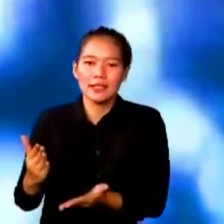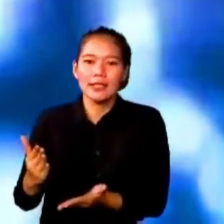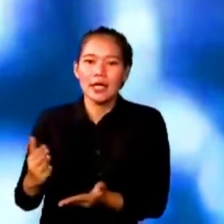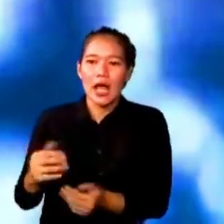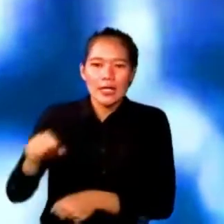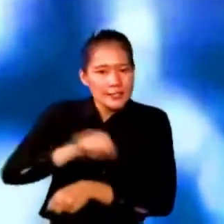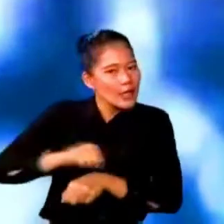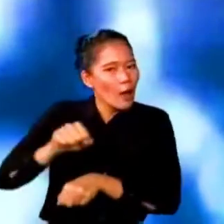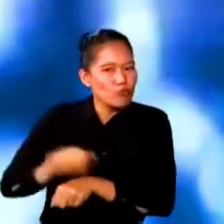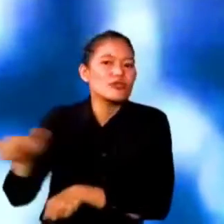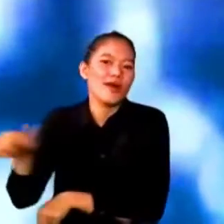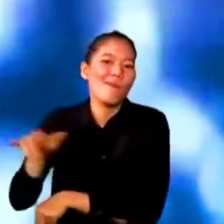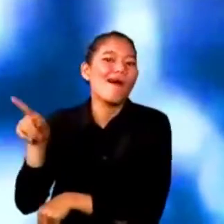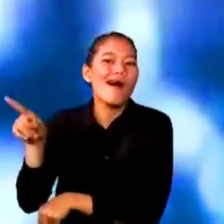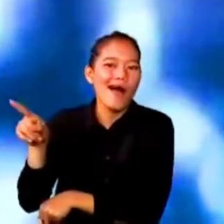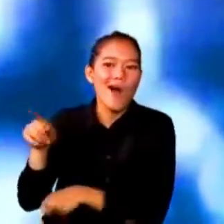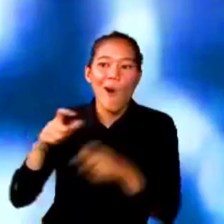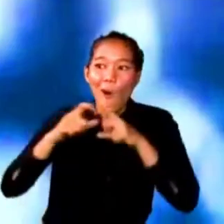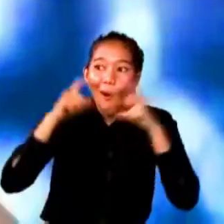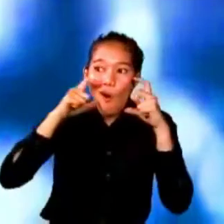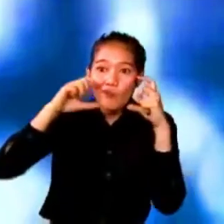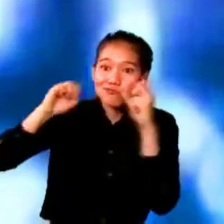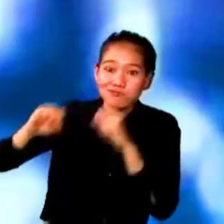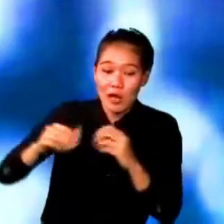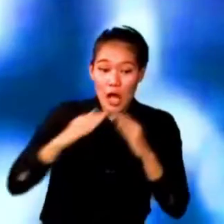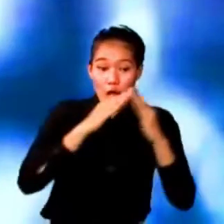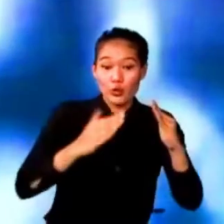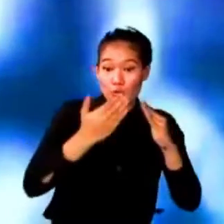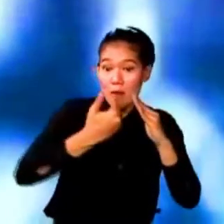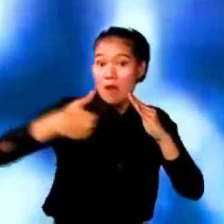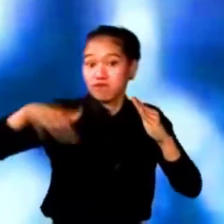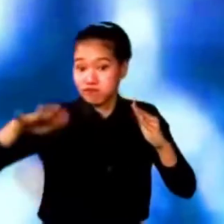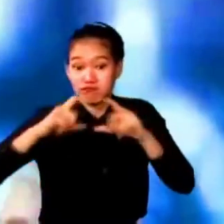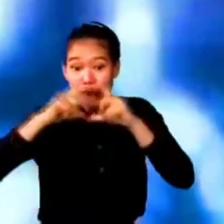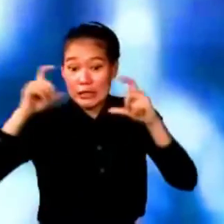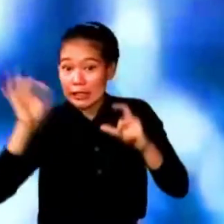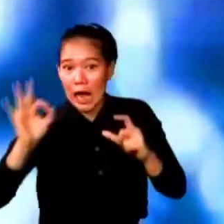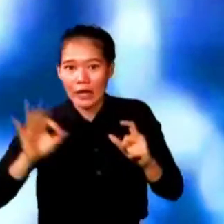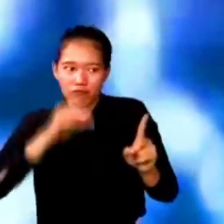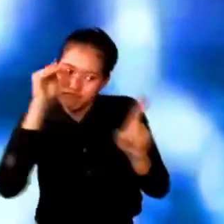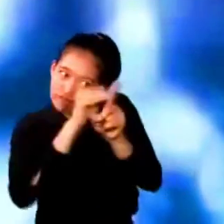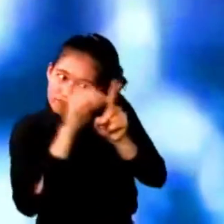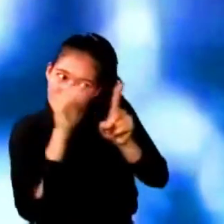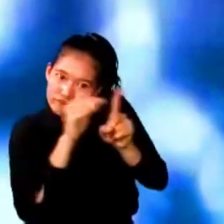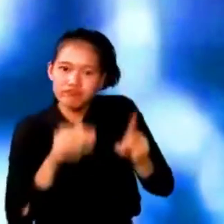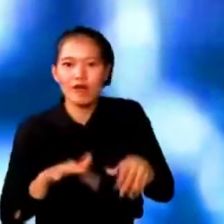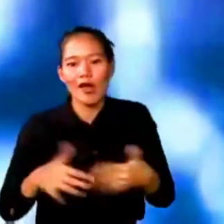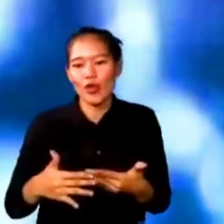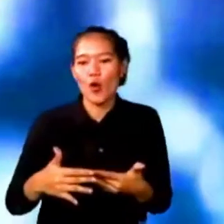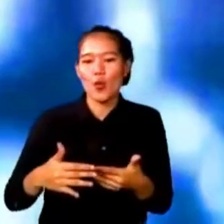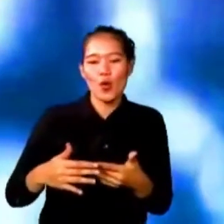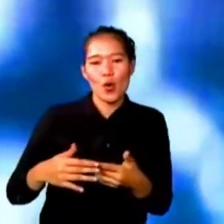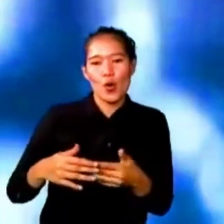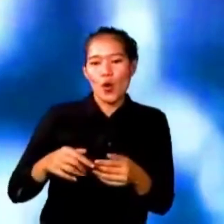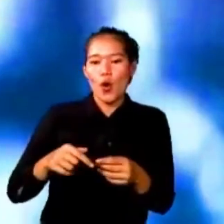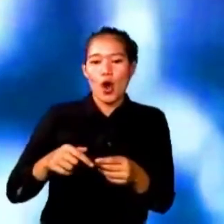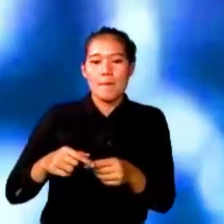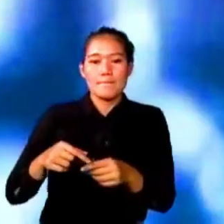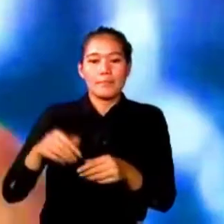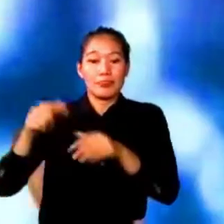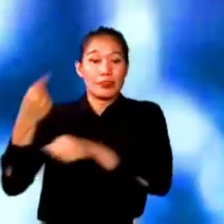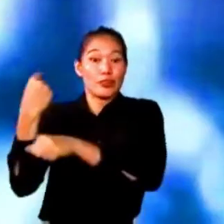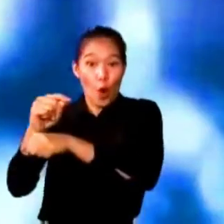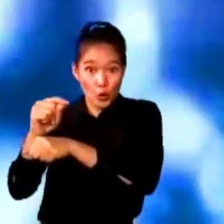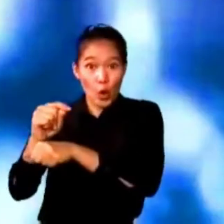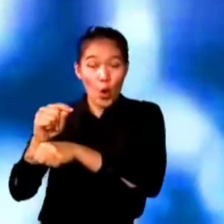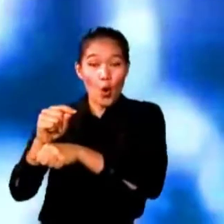malaysia-singapura juga ketatnya orang enggak pakai masker aja keluar gitu ditegur Pemuda jam-jam buka bergantian kalau masuk ke toko atau